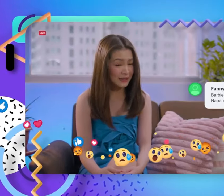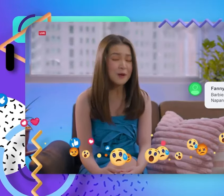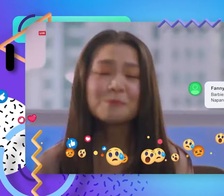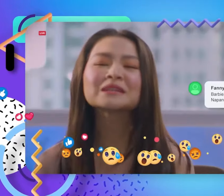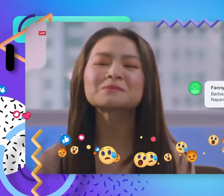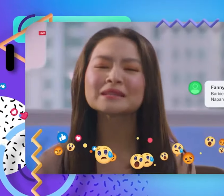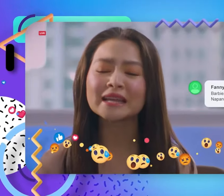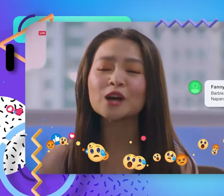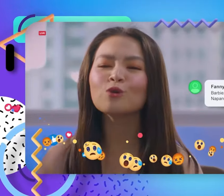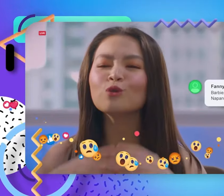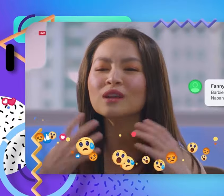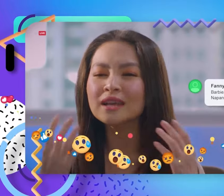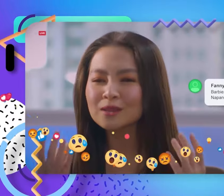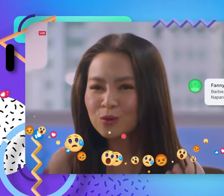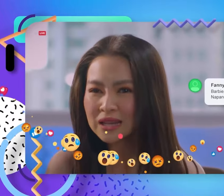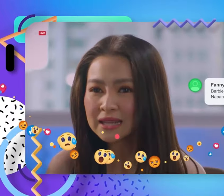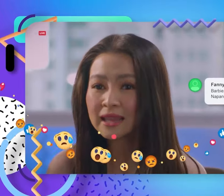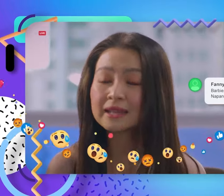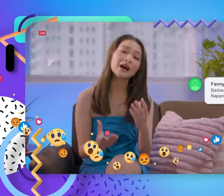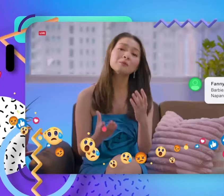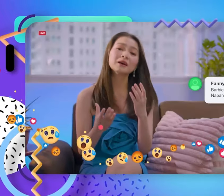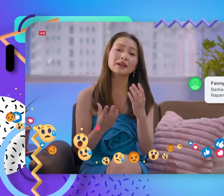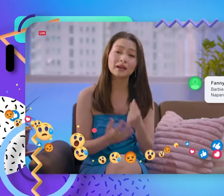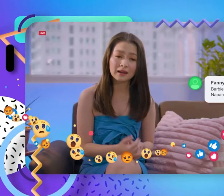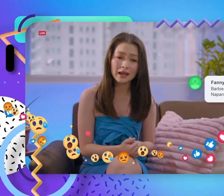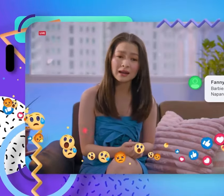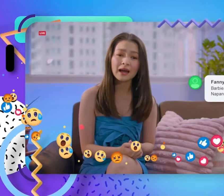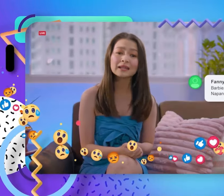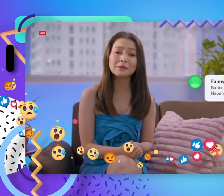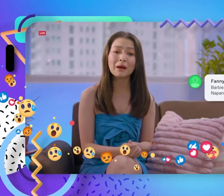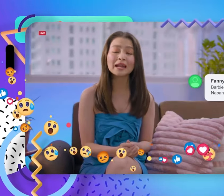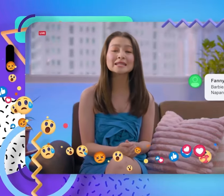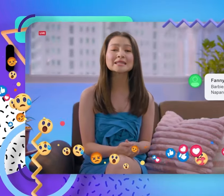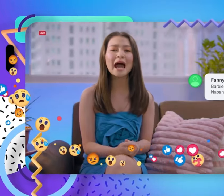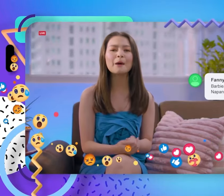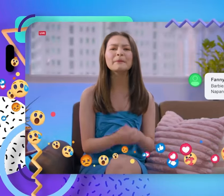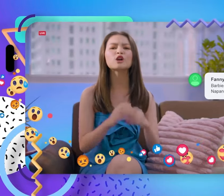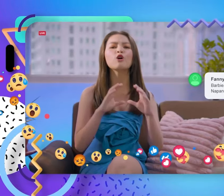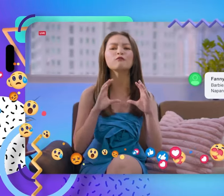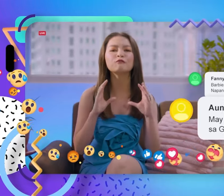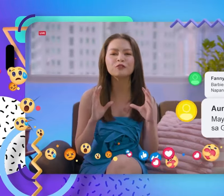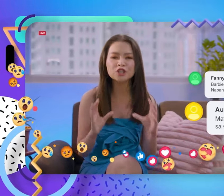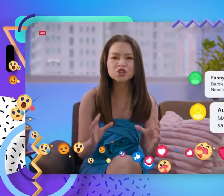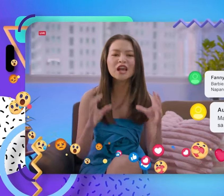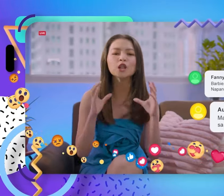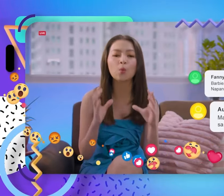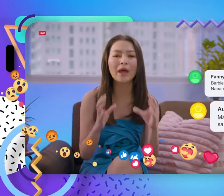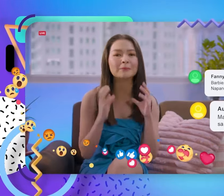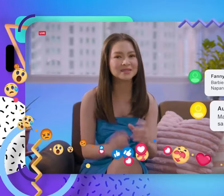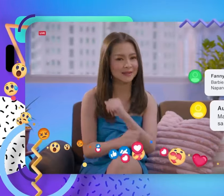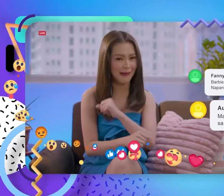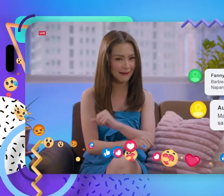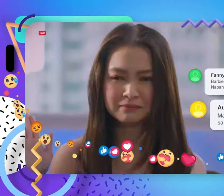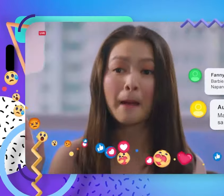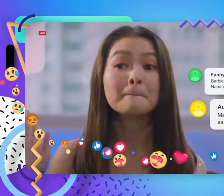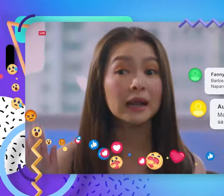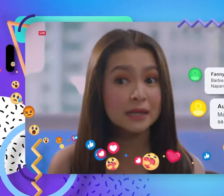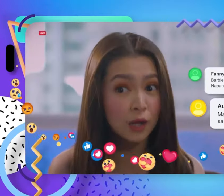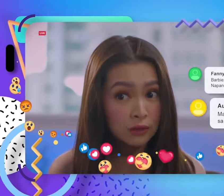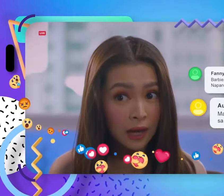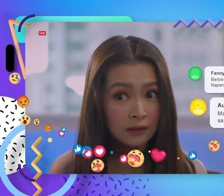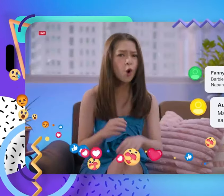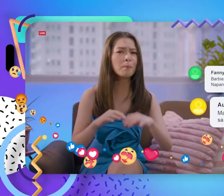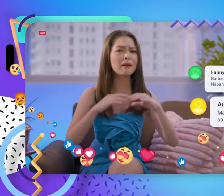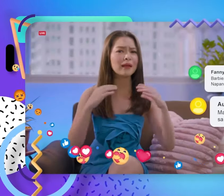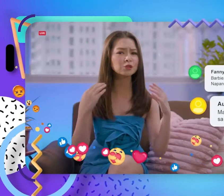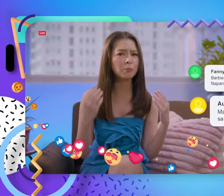Ate, mas masayang ulit-ulitin ang Maria Clara at Ibarra sa aming official website.